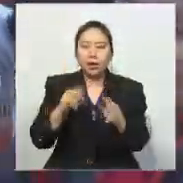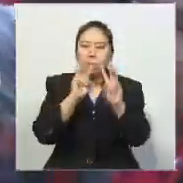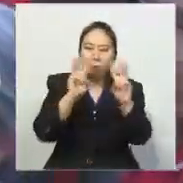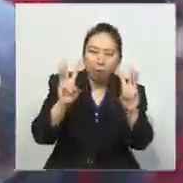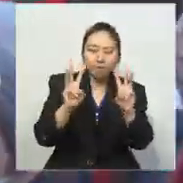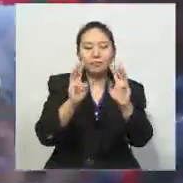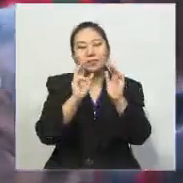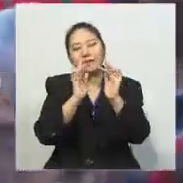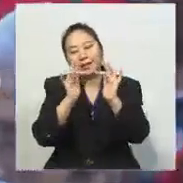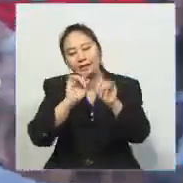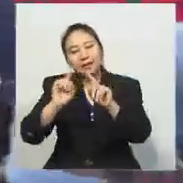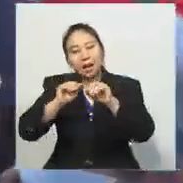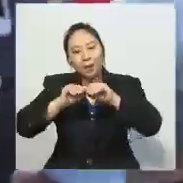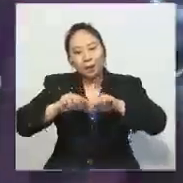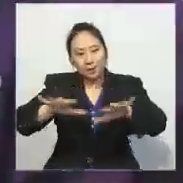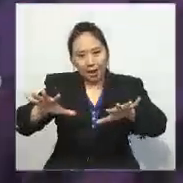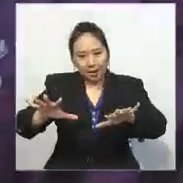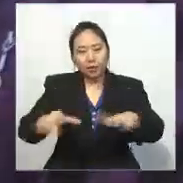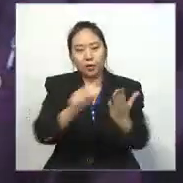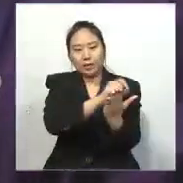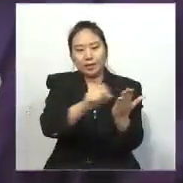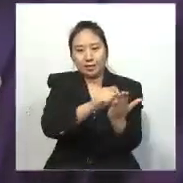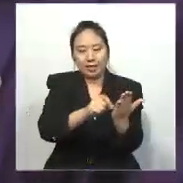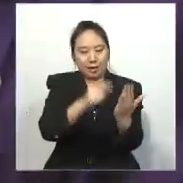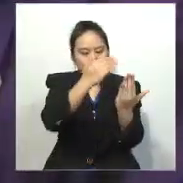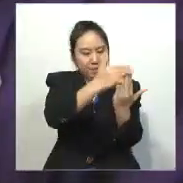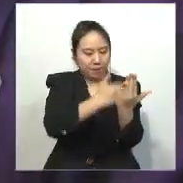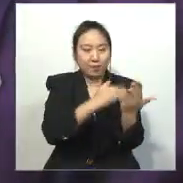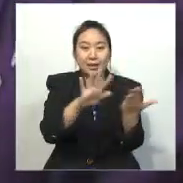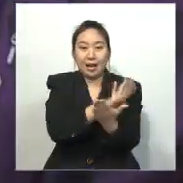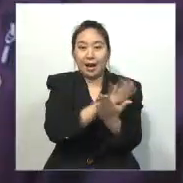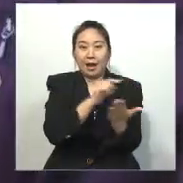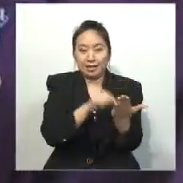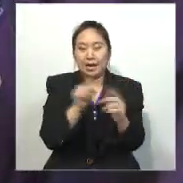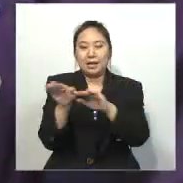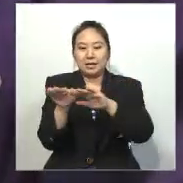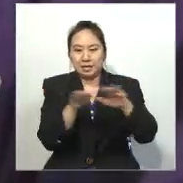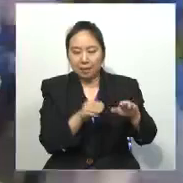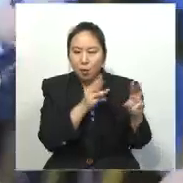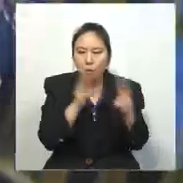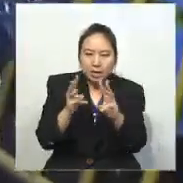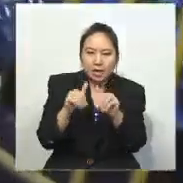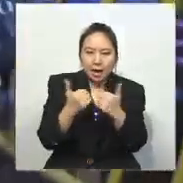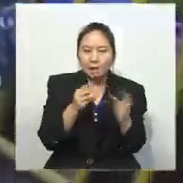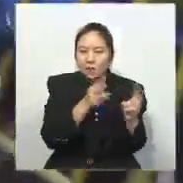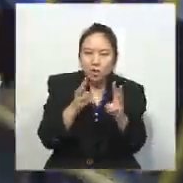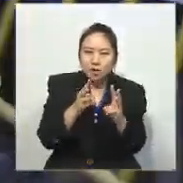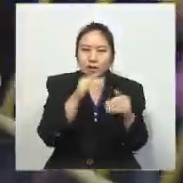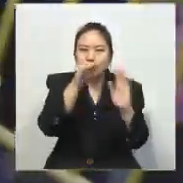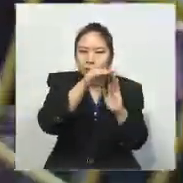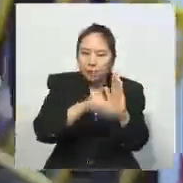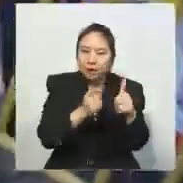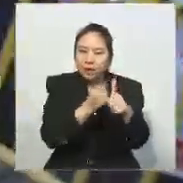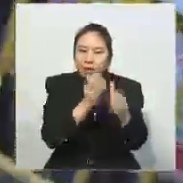กทรอนิกส์ในการหาเสียงให้ผู้สมัครระบุในแบบฟอร์มที่ทางกกต.ได้เตรียมเอกสารไว้ให้ถึงช่องทางการหาเสียงว่ามีทางใดบ้างเ